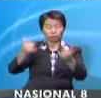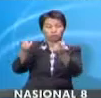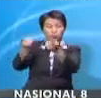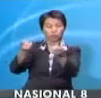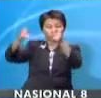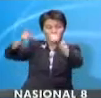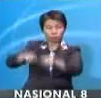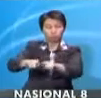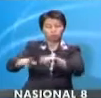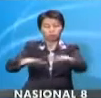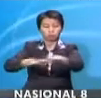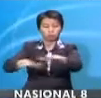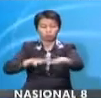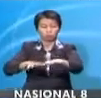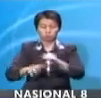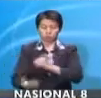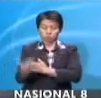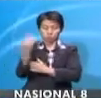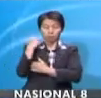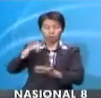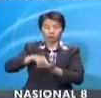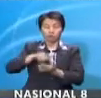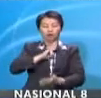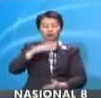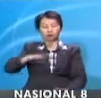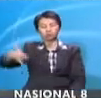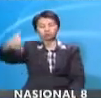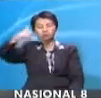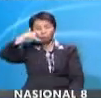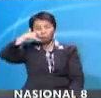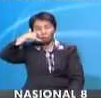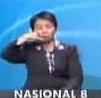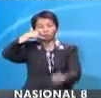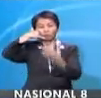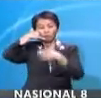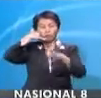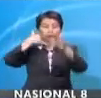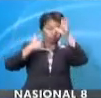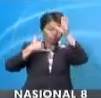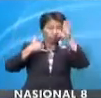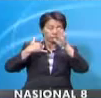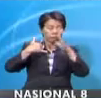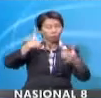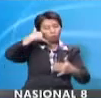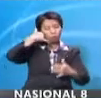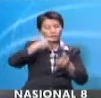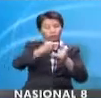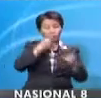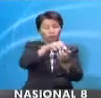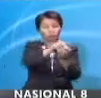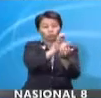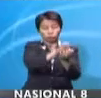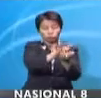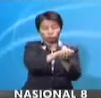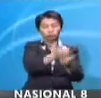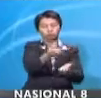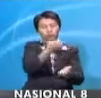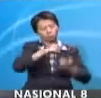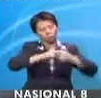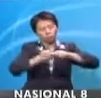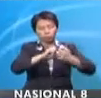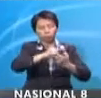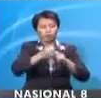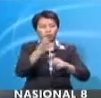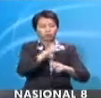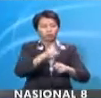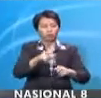terganas. Pada pagi ini saya telah dihubungi oleh mereka, ibu bapa mereka yang dari Puchong yang mengatakan masalah tersebut dan